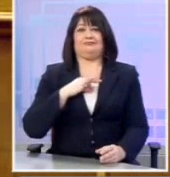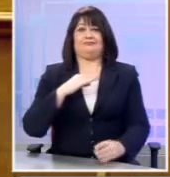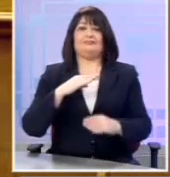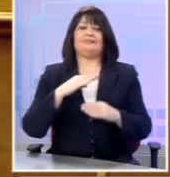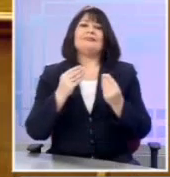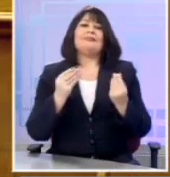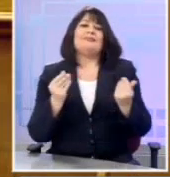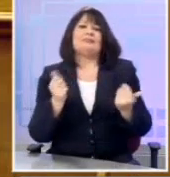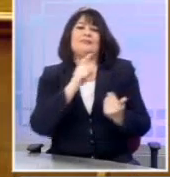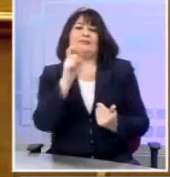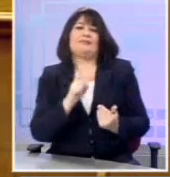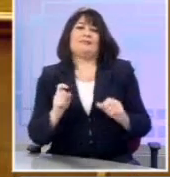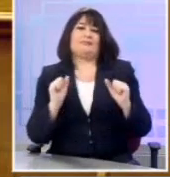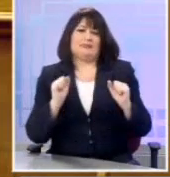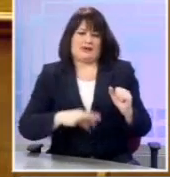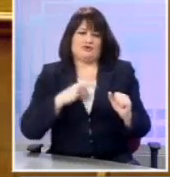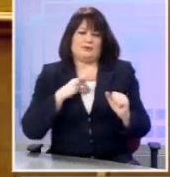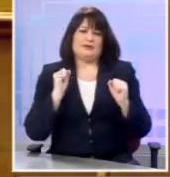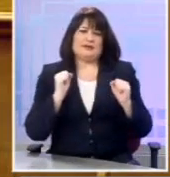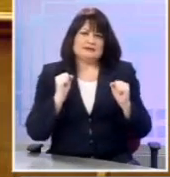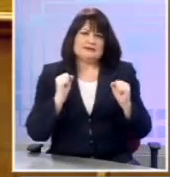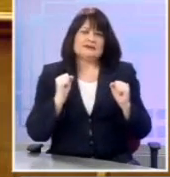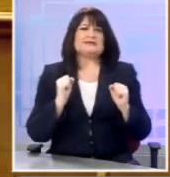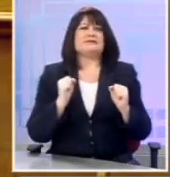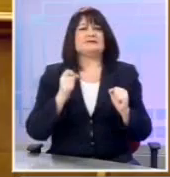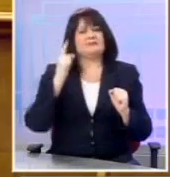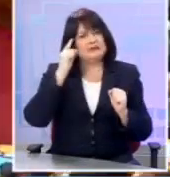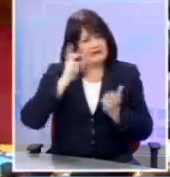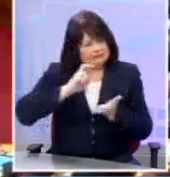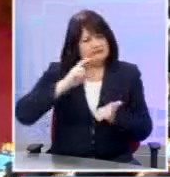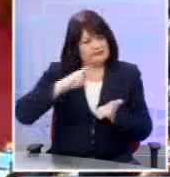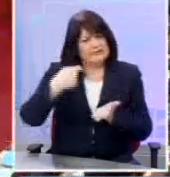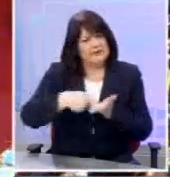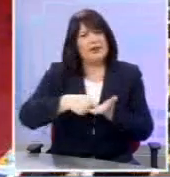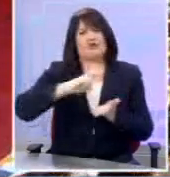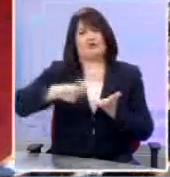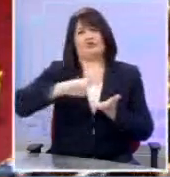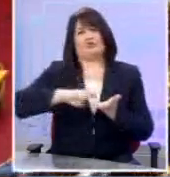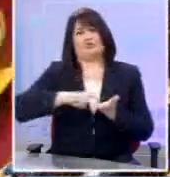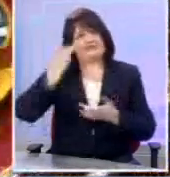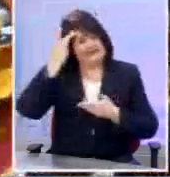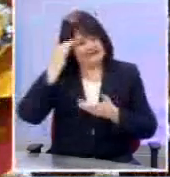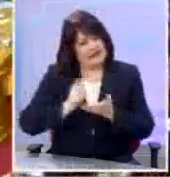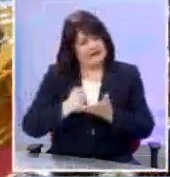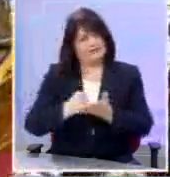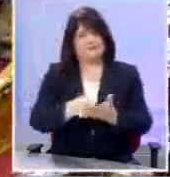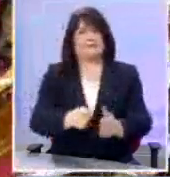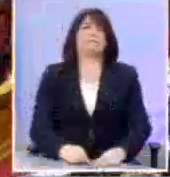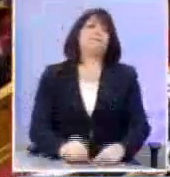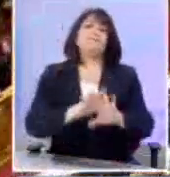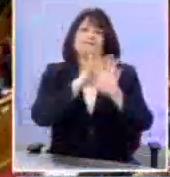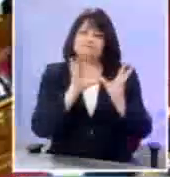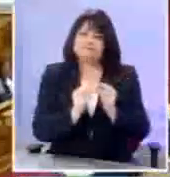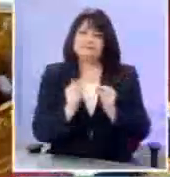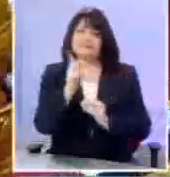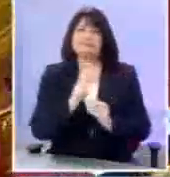διαβίωσης και την διαμόρφωση ασφαλιστικής συνείδησης. η ουσιαστική ενοποίηση του υπάρχοντος καθεστώτος